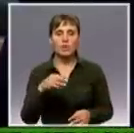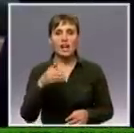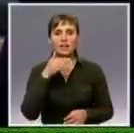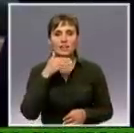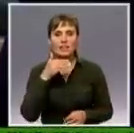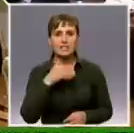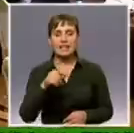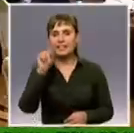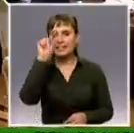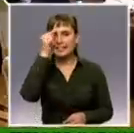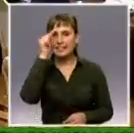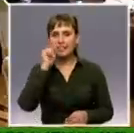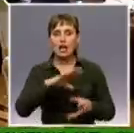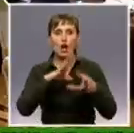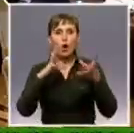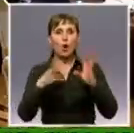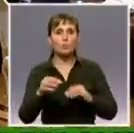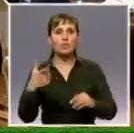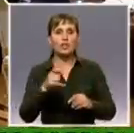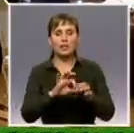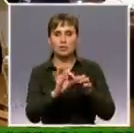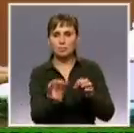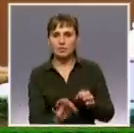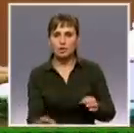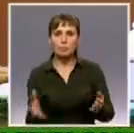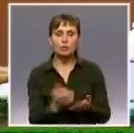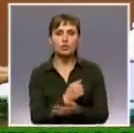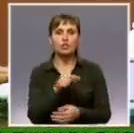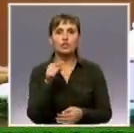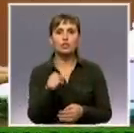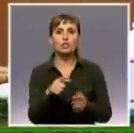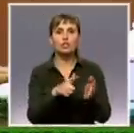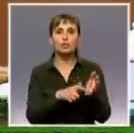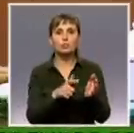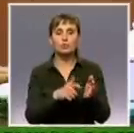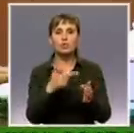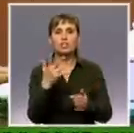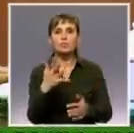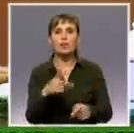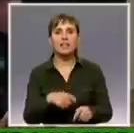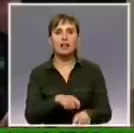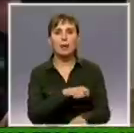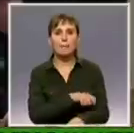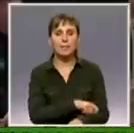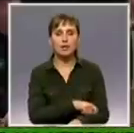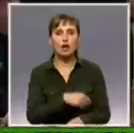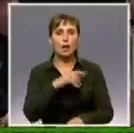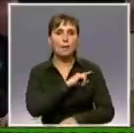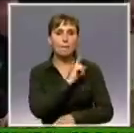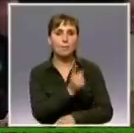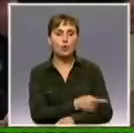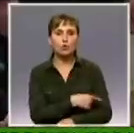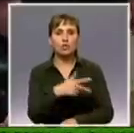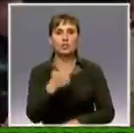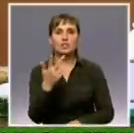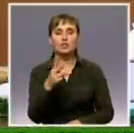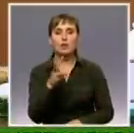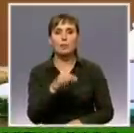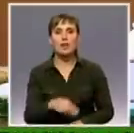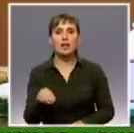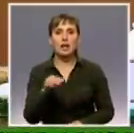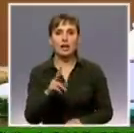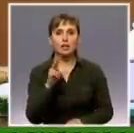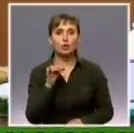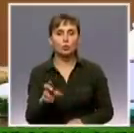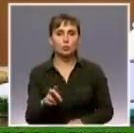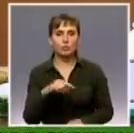Туркменистан-Афганистан-Пакистан-Индия. Общая протяженность газопровода ТАПИ составляет 1735 километров, мощность 33 миллиарда кубометров